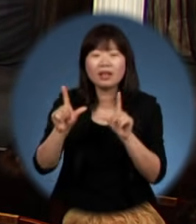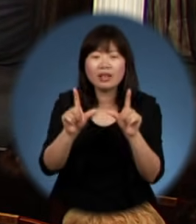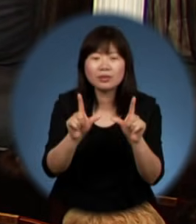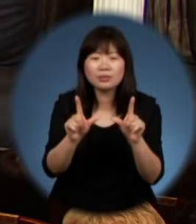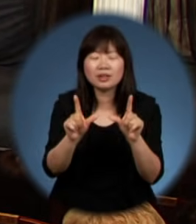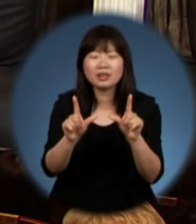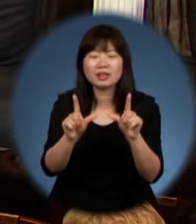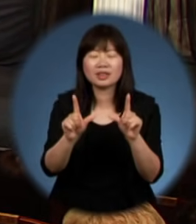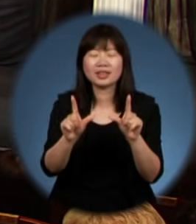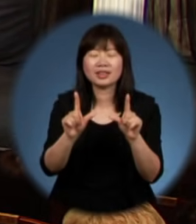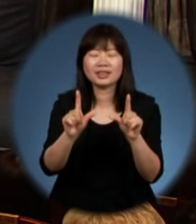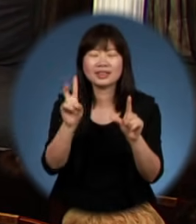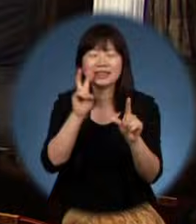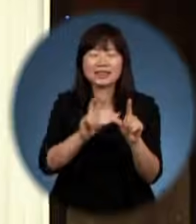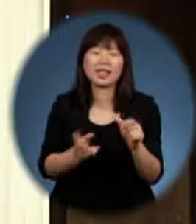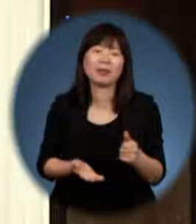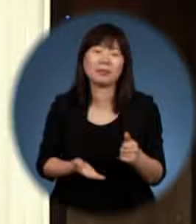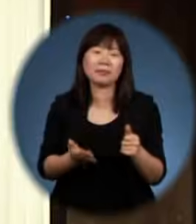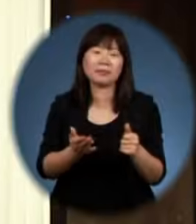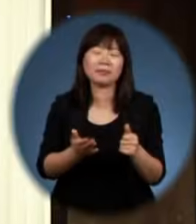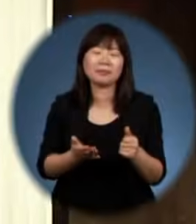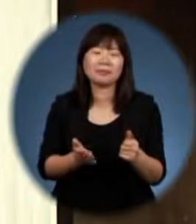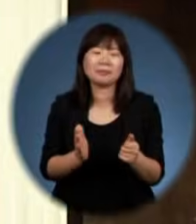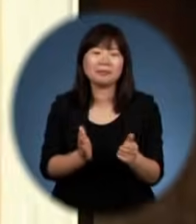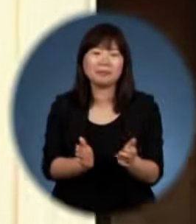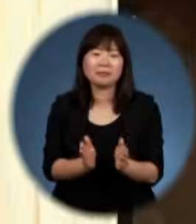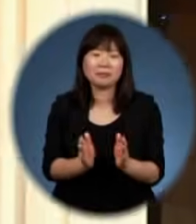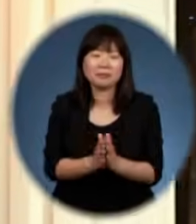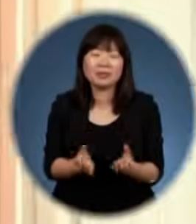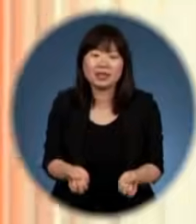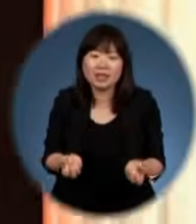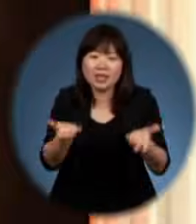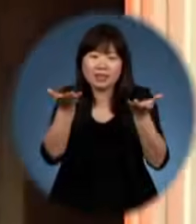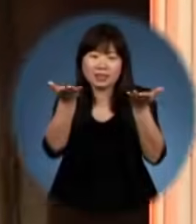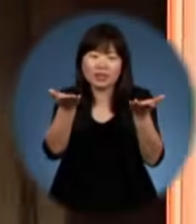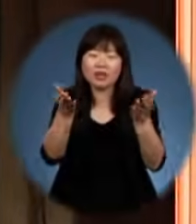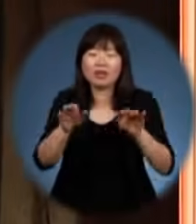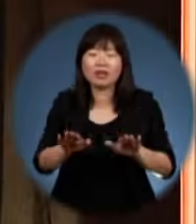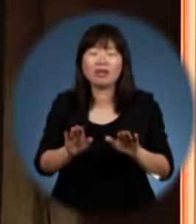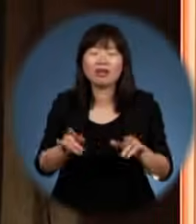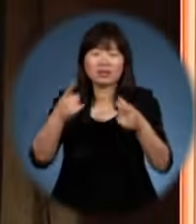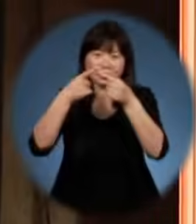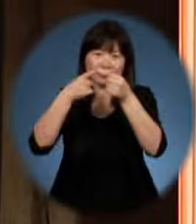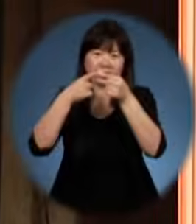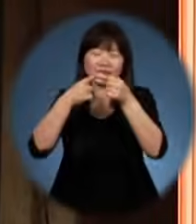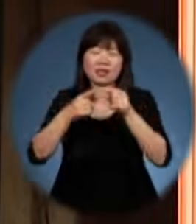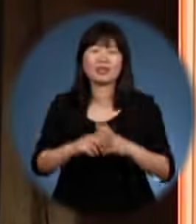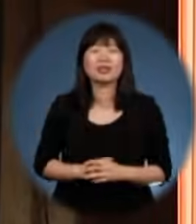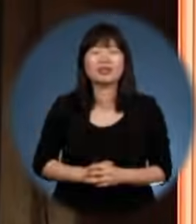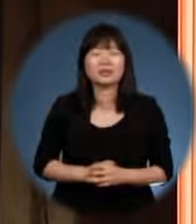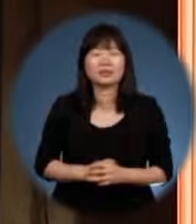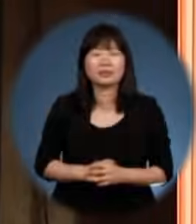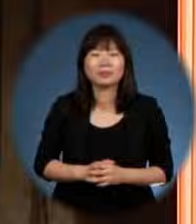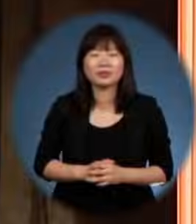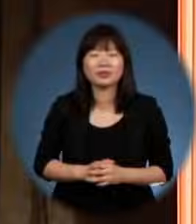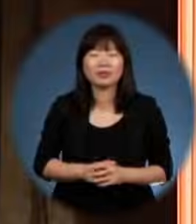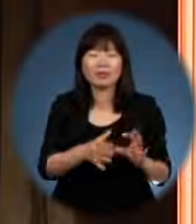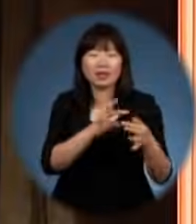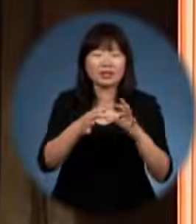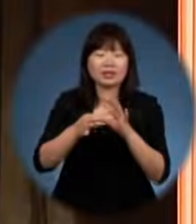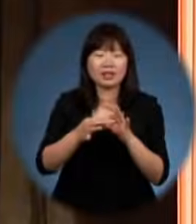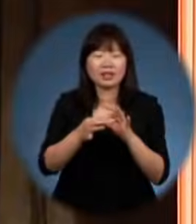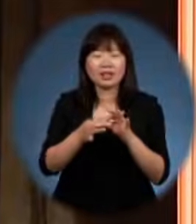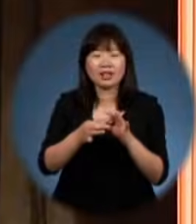참이 하는 것 그것이 바로 첫 번째 그리스가 발견한 인간의